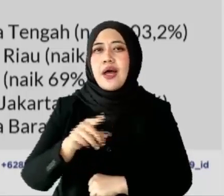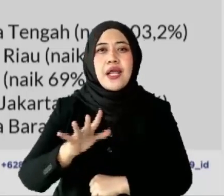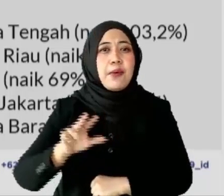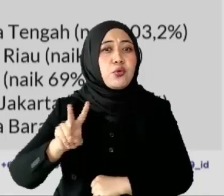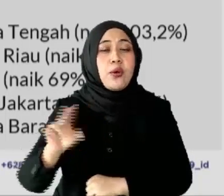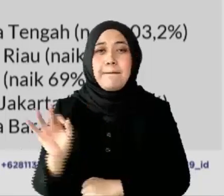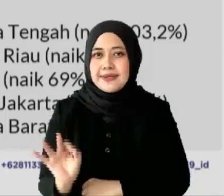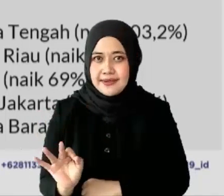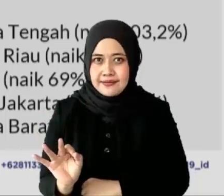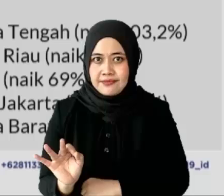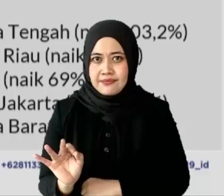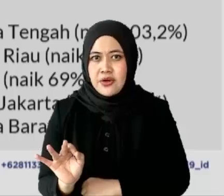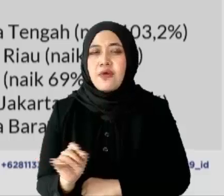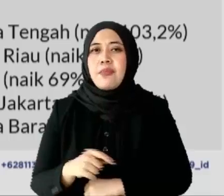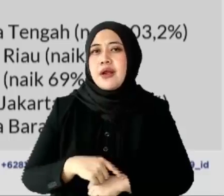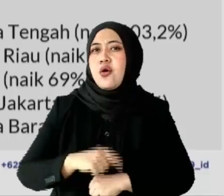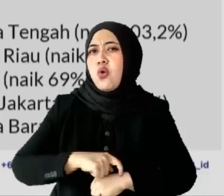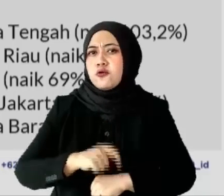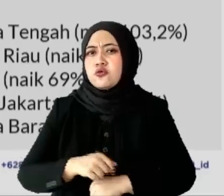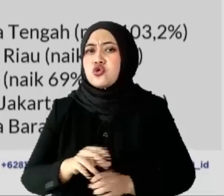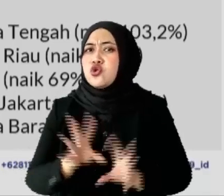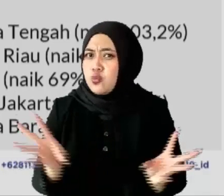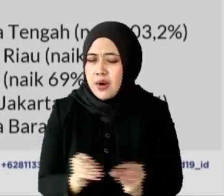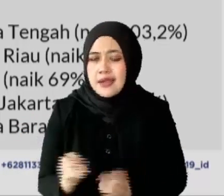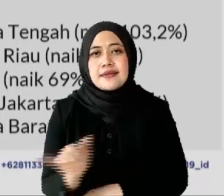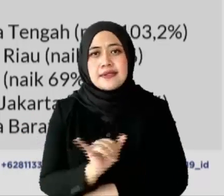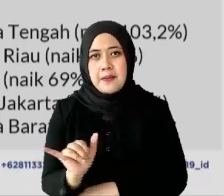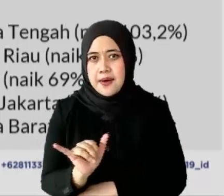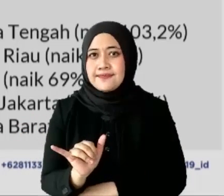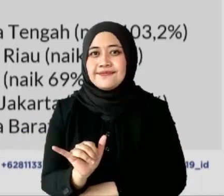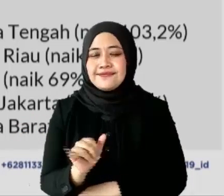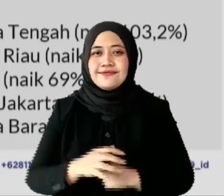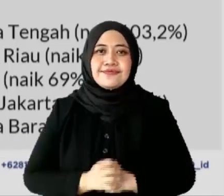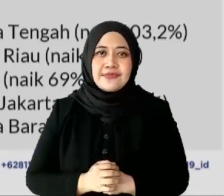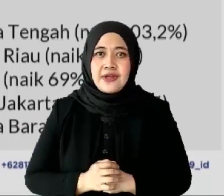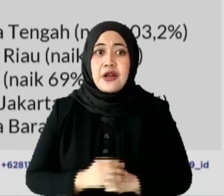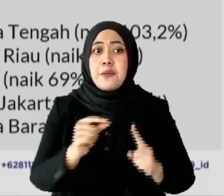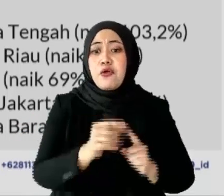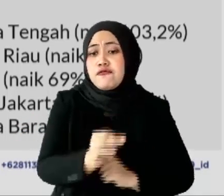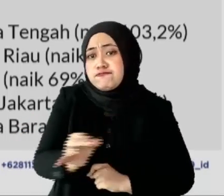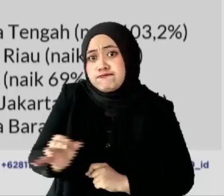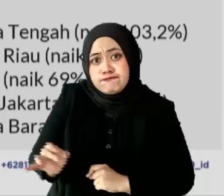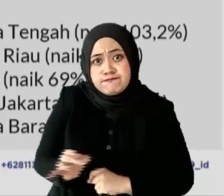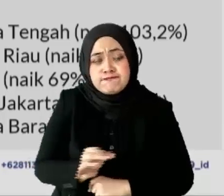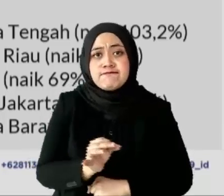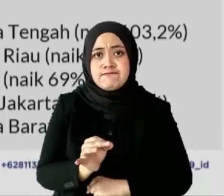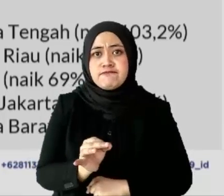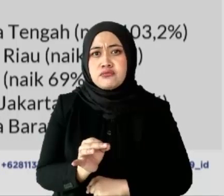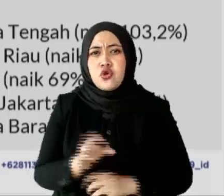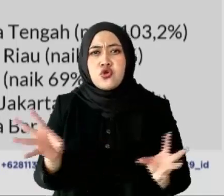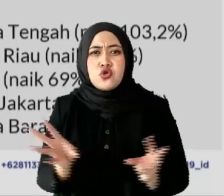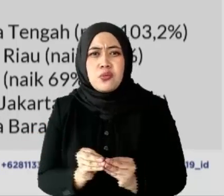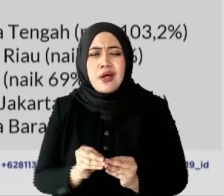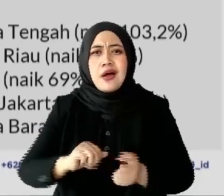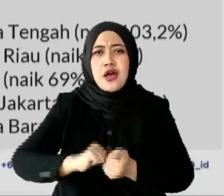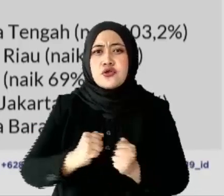3,52% pada rentang waktu yang sama. Lebih dalam lagi, pada tingkat provinsi, jika dilihat kenaikan